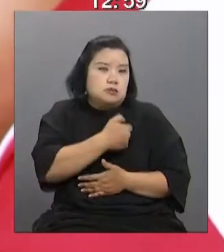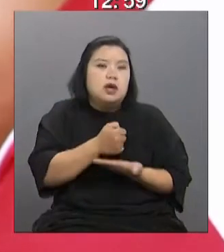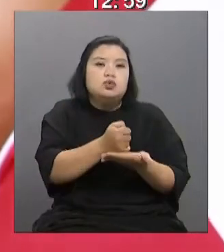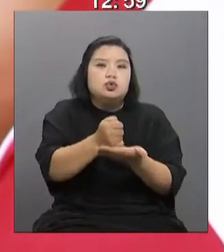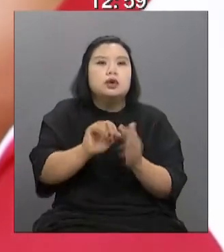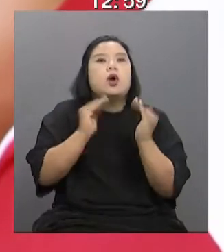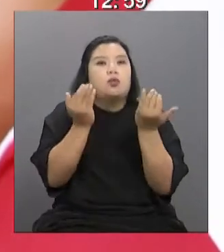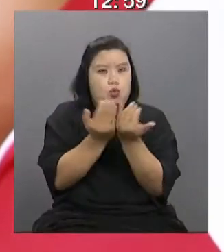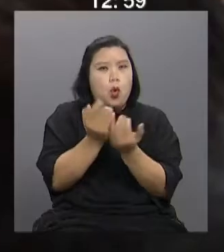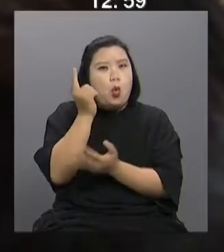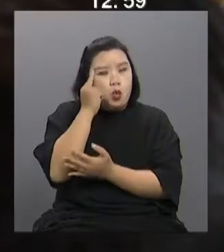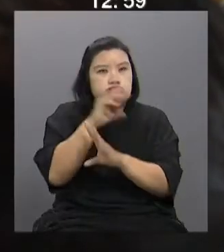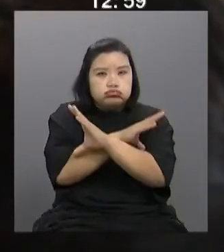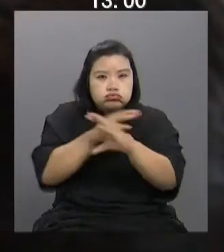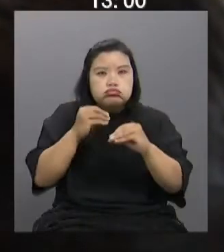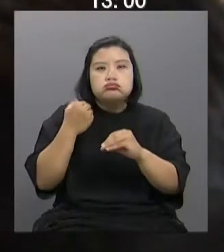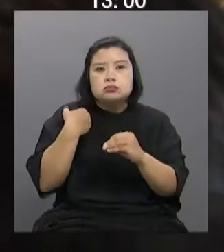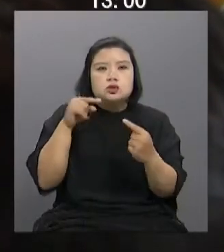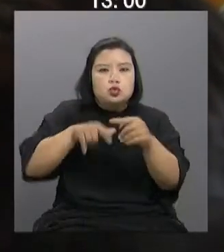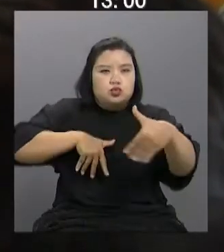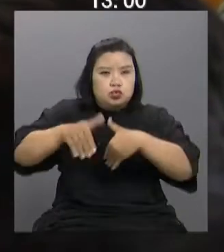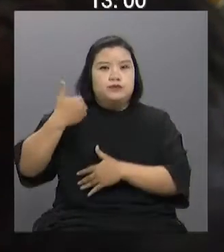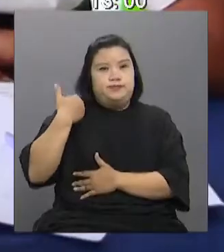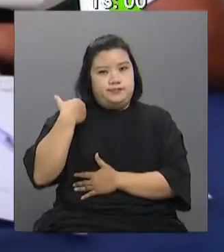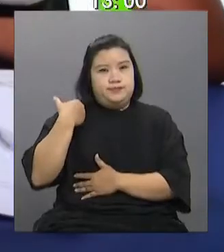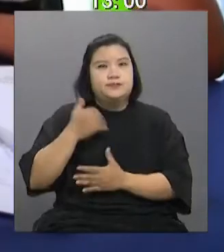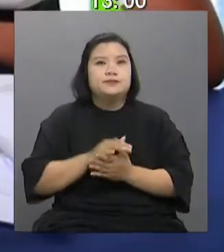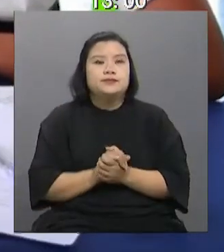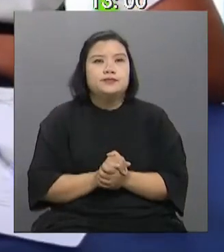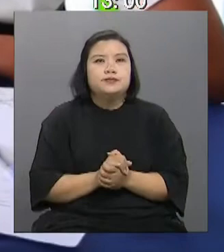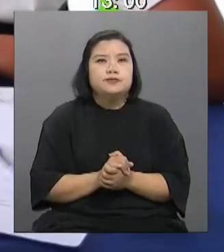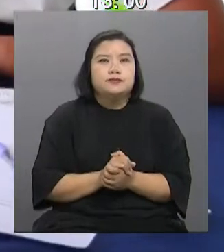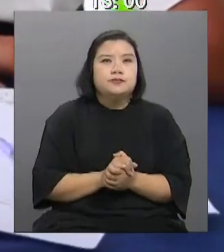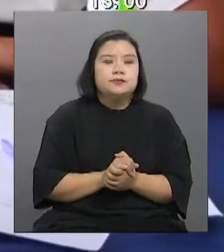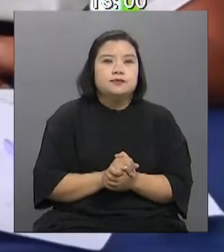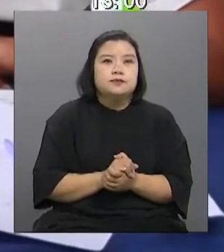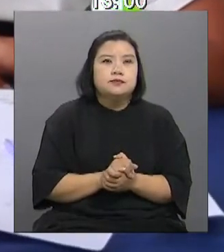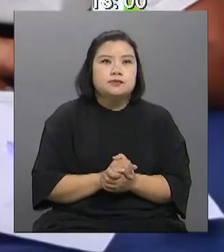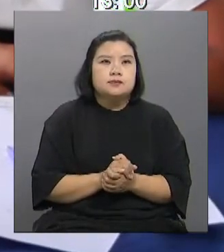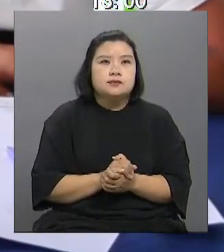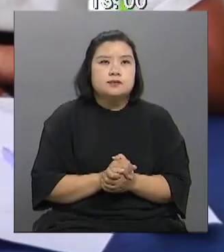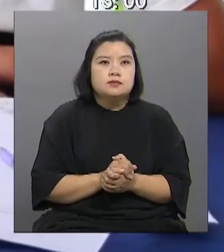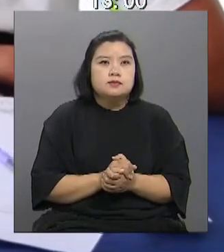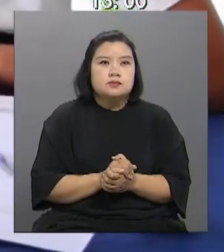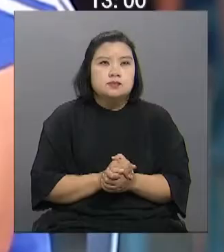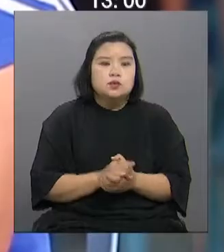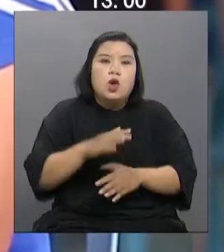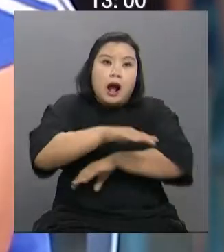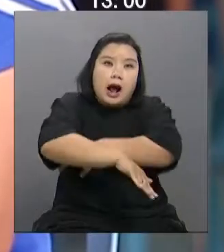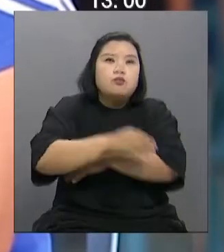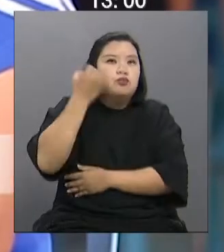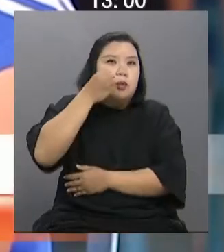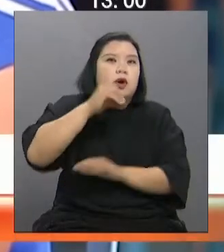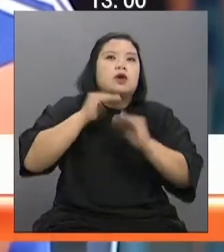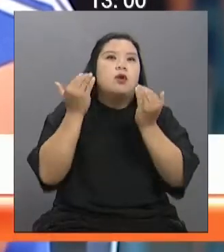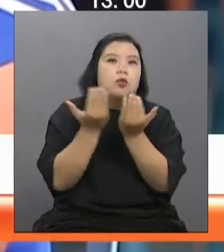เรียนรู้ซึ่งกันและกันในชุมชน คือสร้างความสัมพันธ์ในครอบครัวได้มากขึ้นพอตกเย็นเราก็จะมาคุยกันแล้วช่วยแ